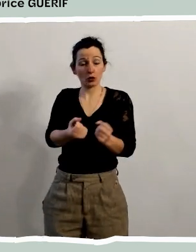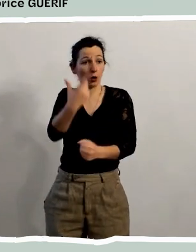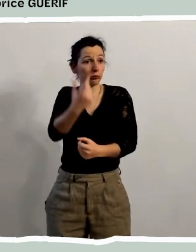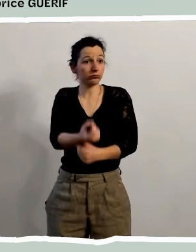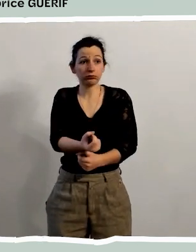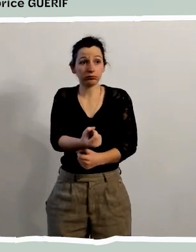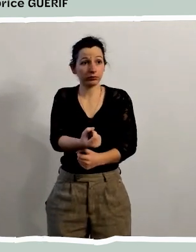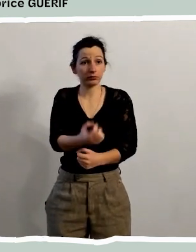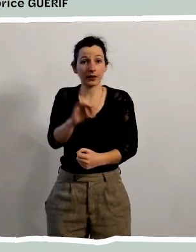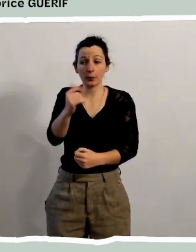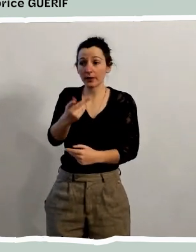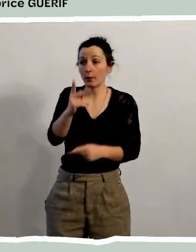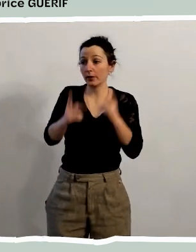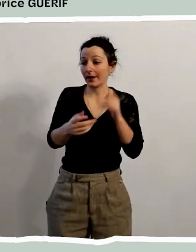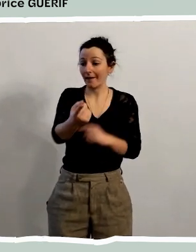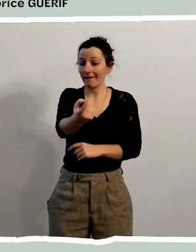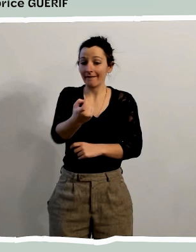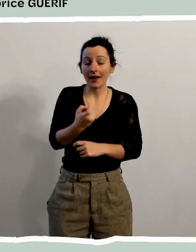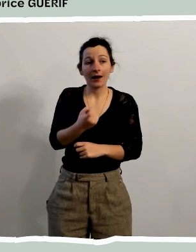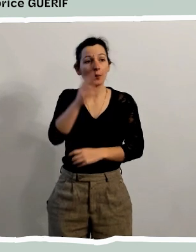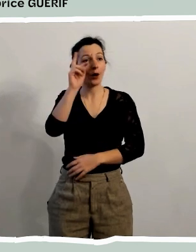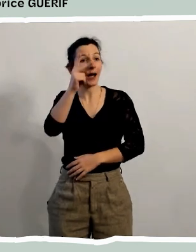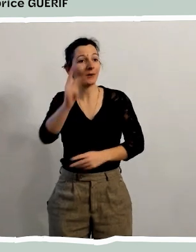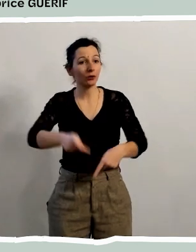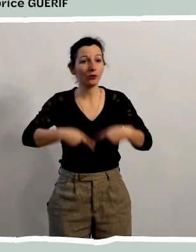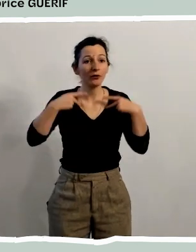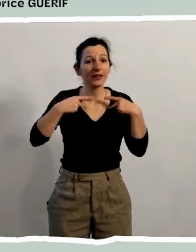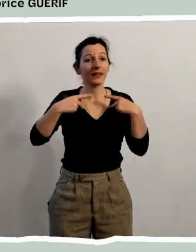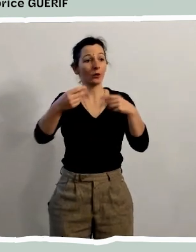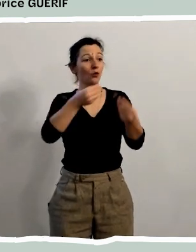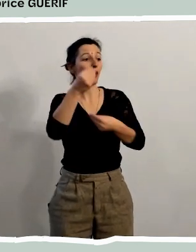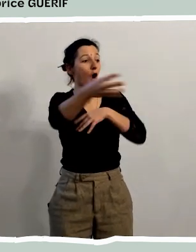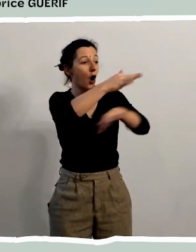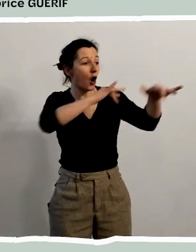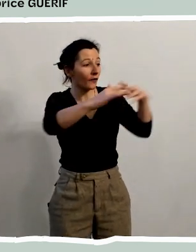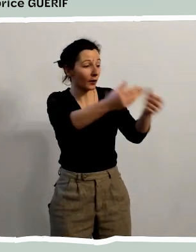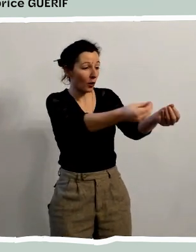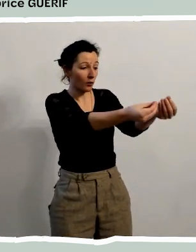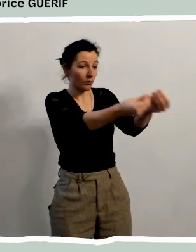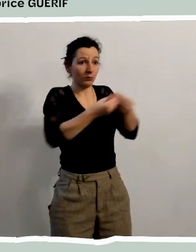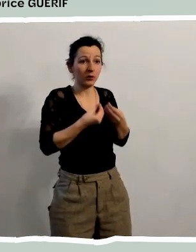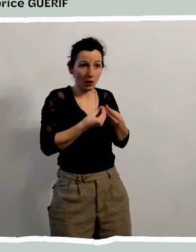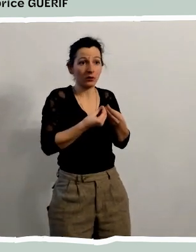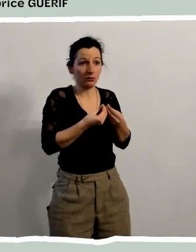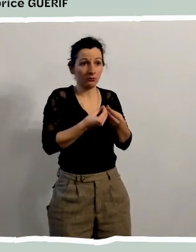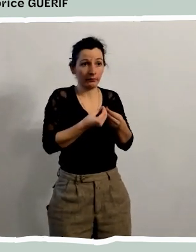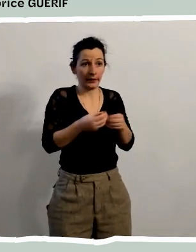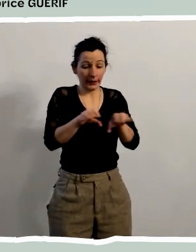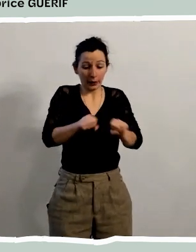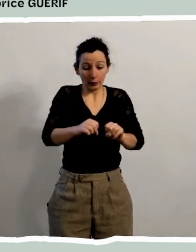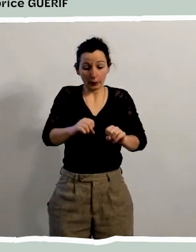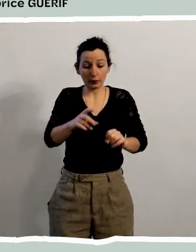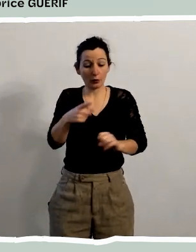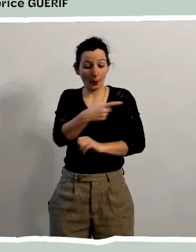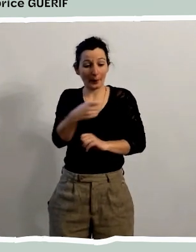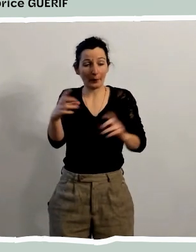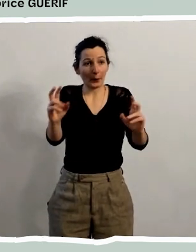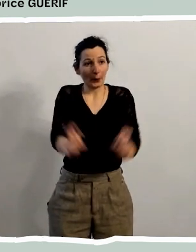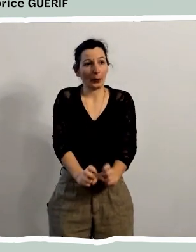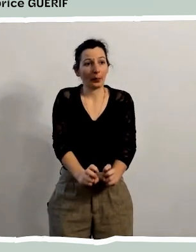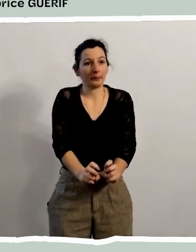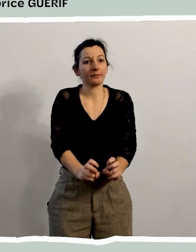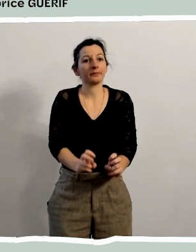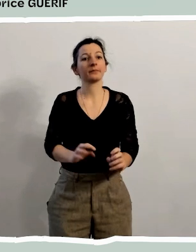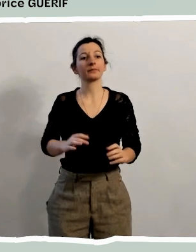des modifications de nos habitudes de vie et de notre environnement qui pourraient expliquer une telle évolution. Et